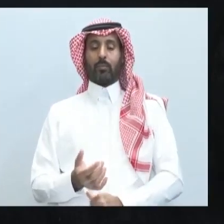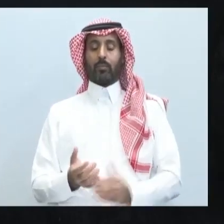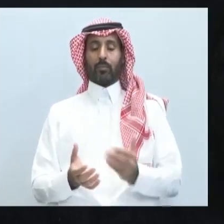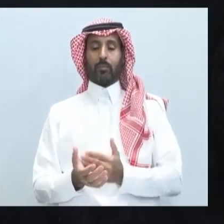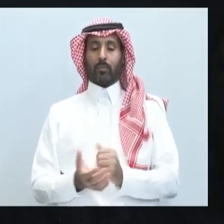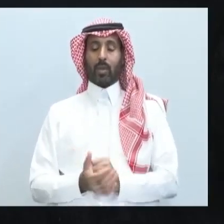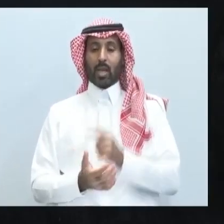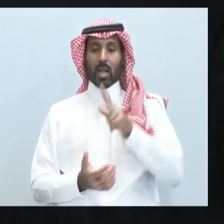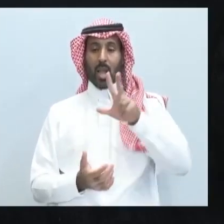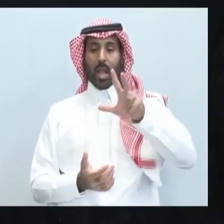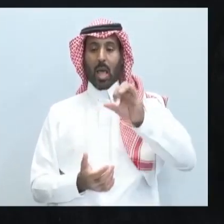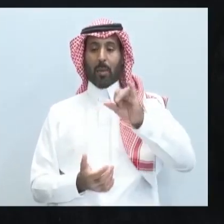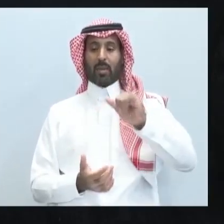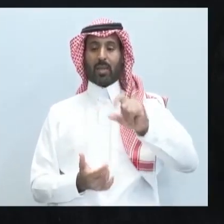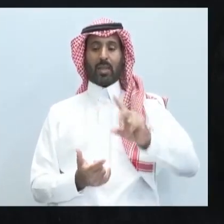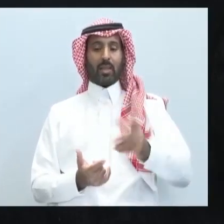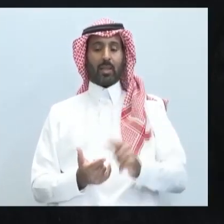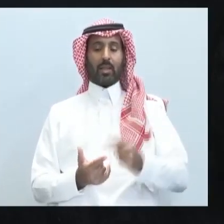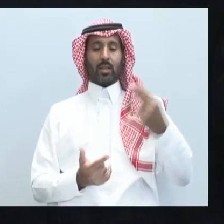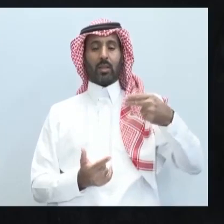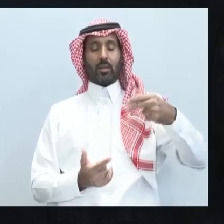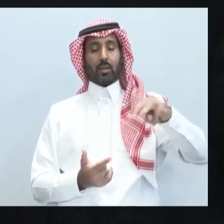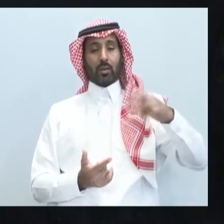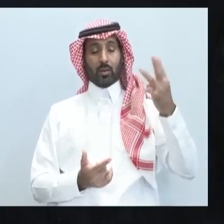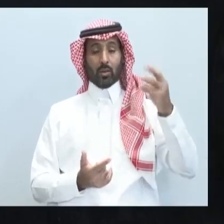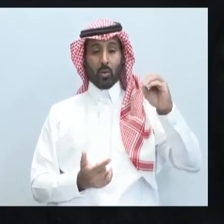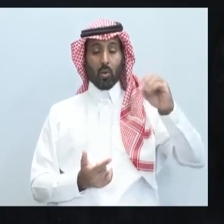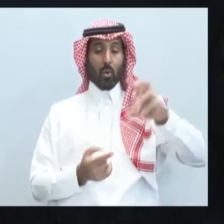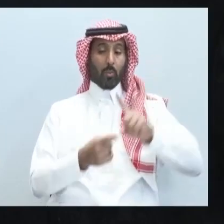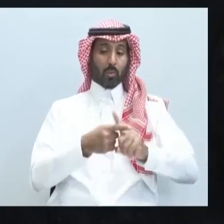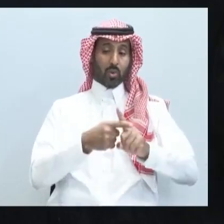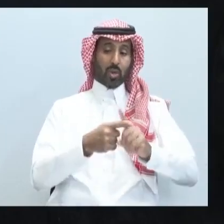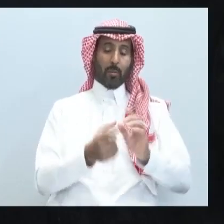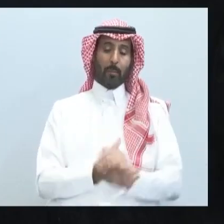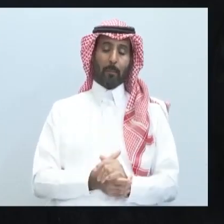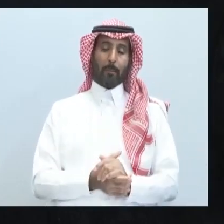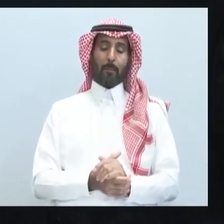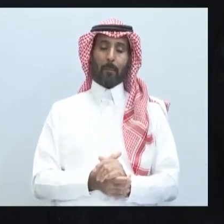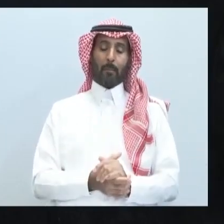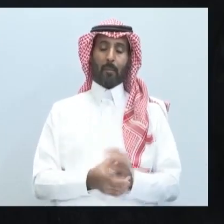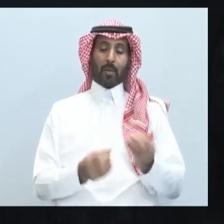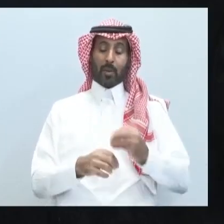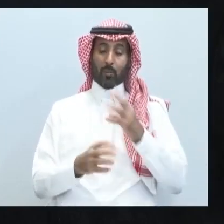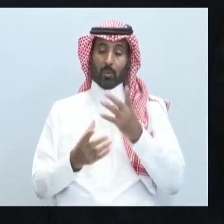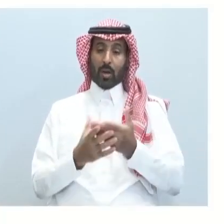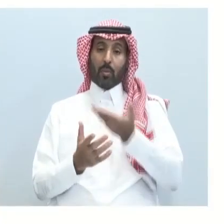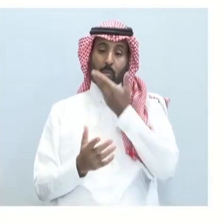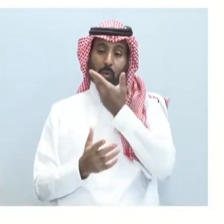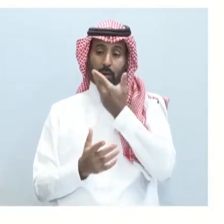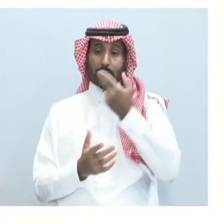بينما الحمض المرافق لها اللي هو h3o موجب لانه كل قاعده تنتج حمض مرافق